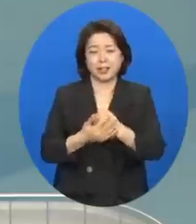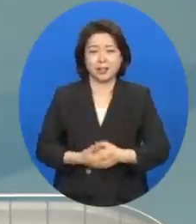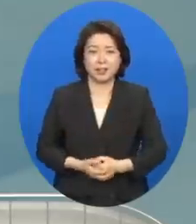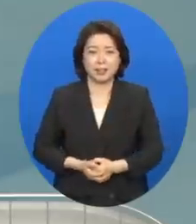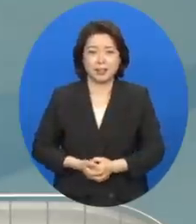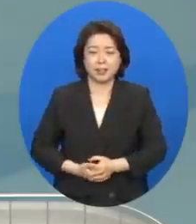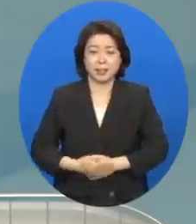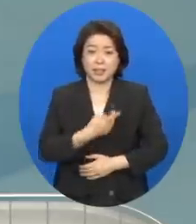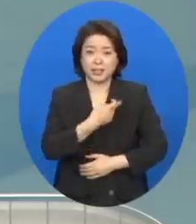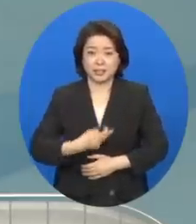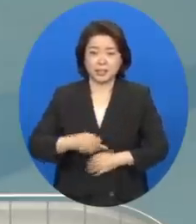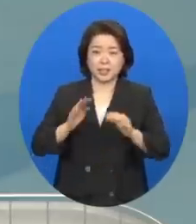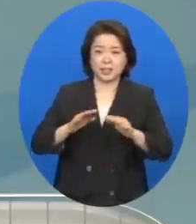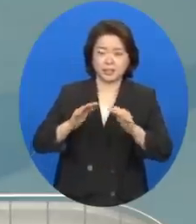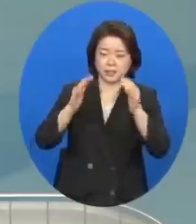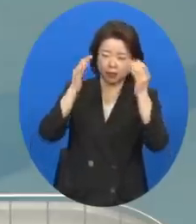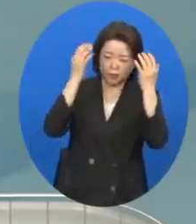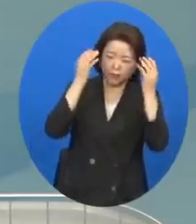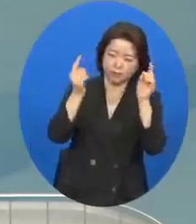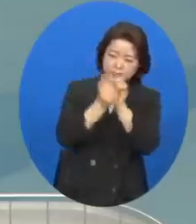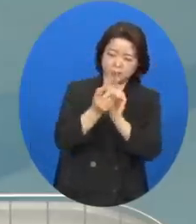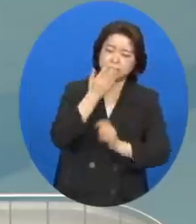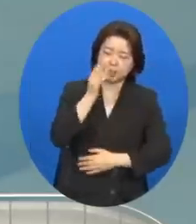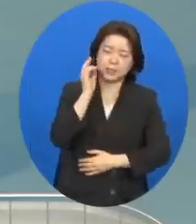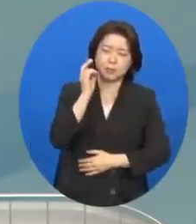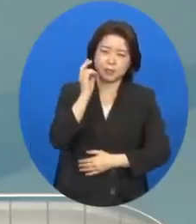제자들은 이제 환난을 당할 거예요.